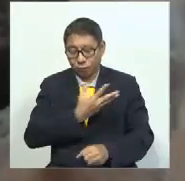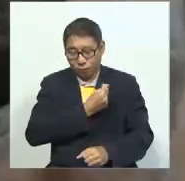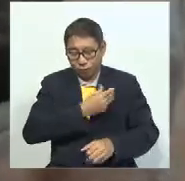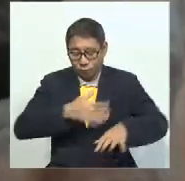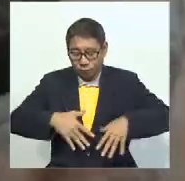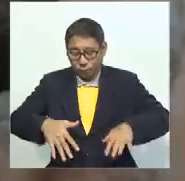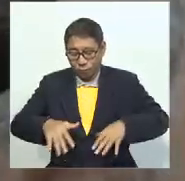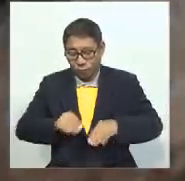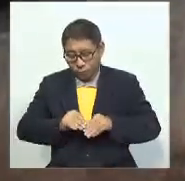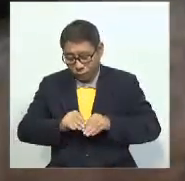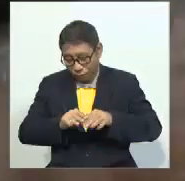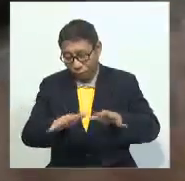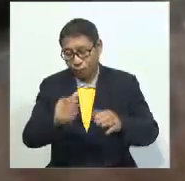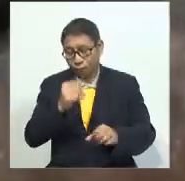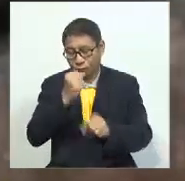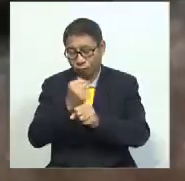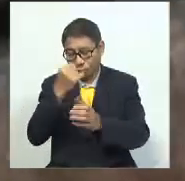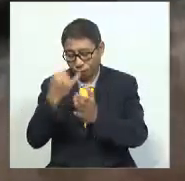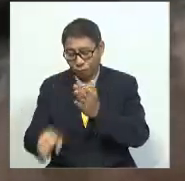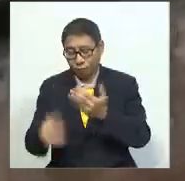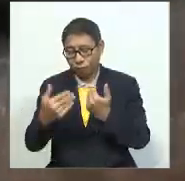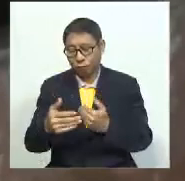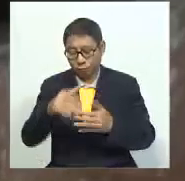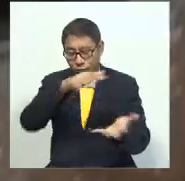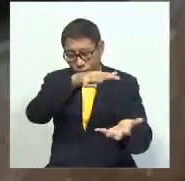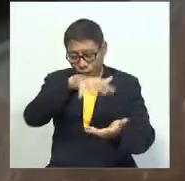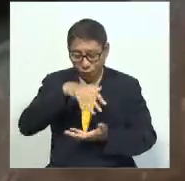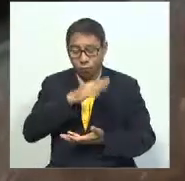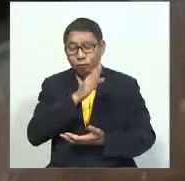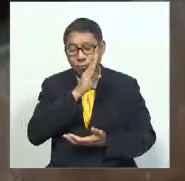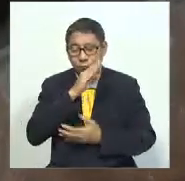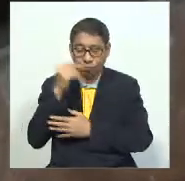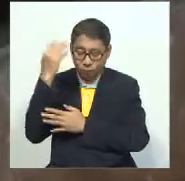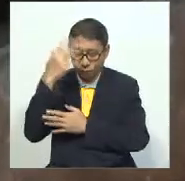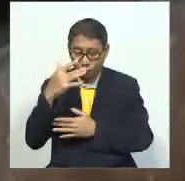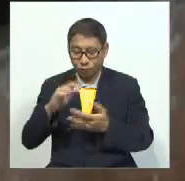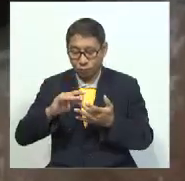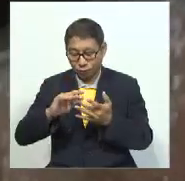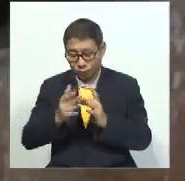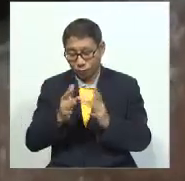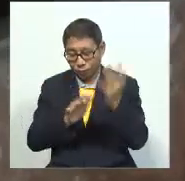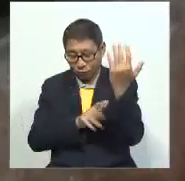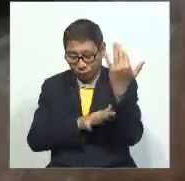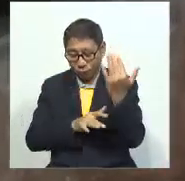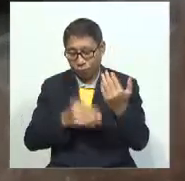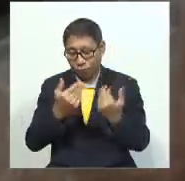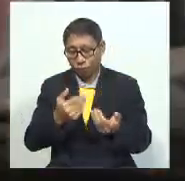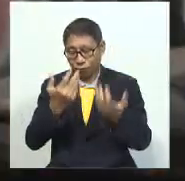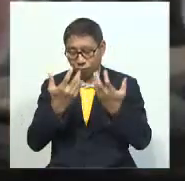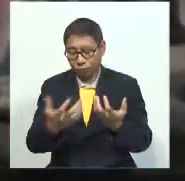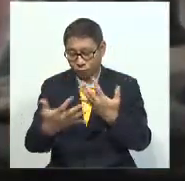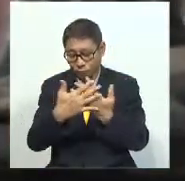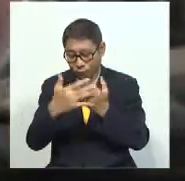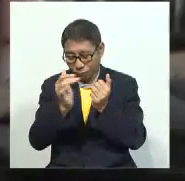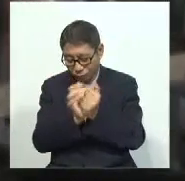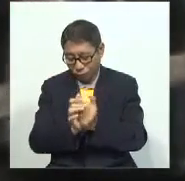ให้กับพี่น้องประชาชนหากฝ่าฝืนจะมีความผิดฐานนำข้อมูลเท็จเข้าสู่ระบบคอมพิวเตอร์ซึ่งจะมีโทษหนักนะคะทั้ง